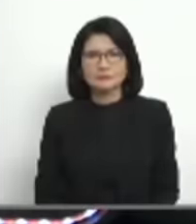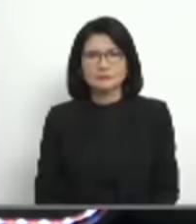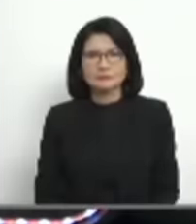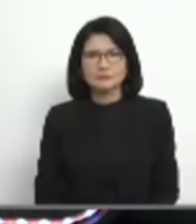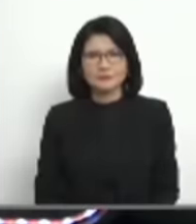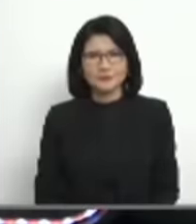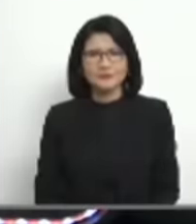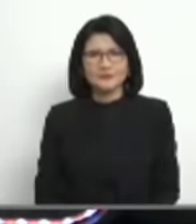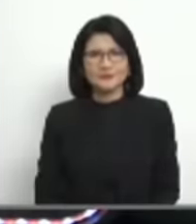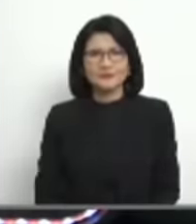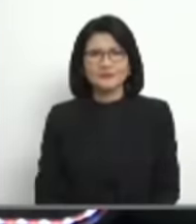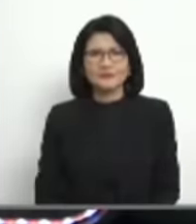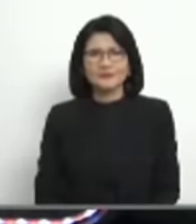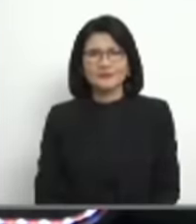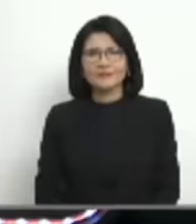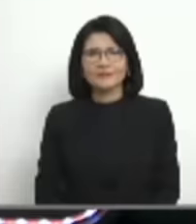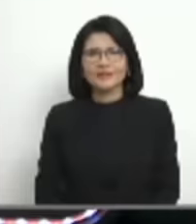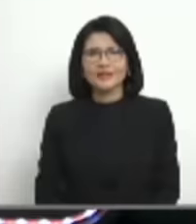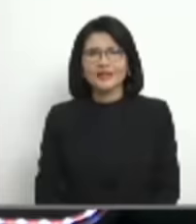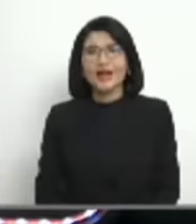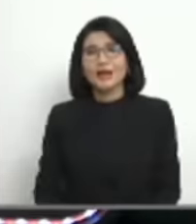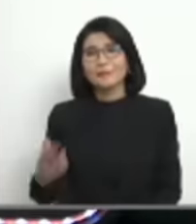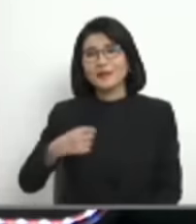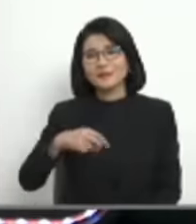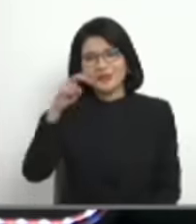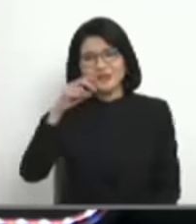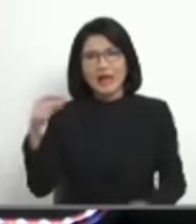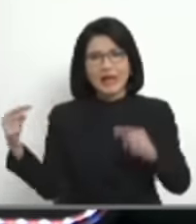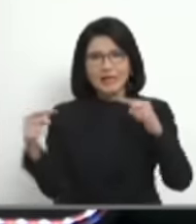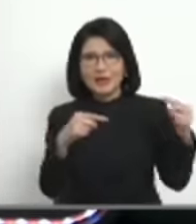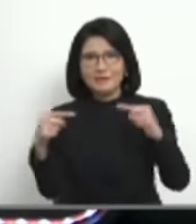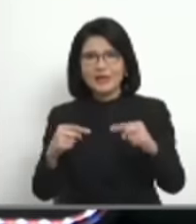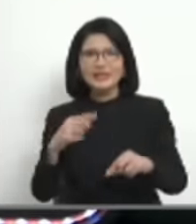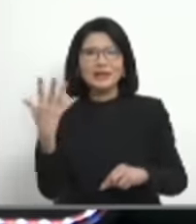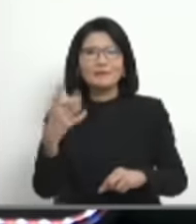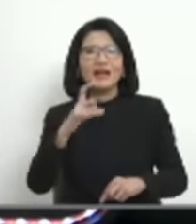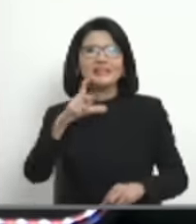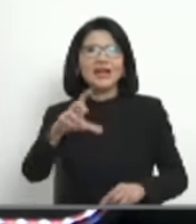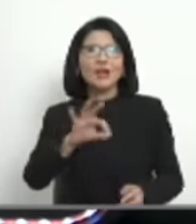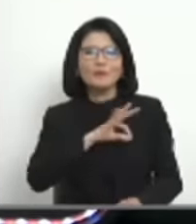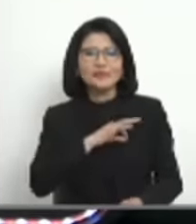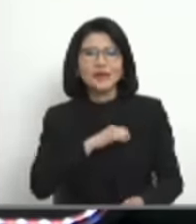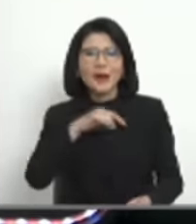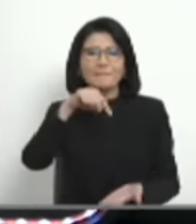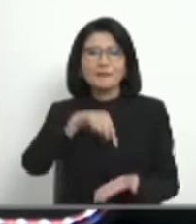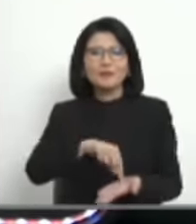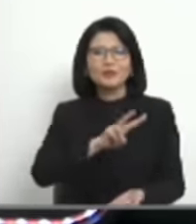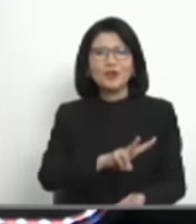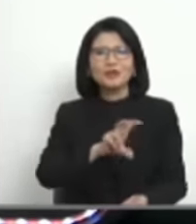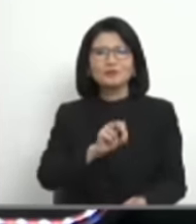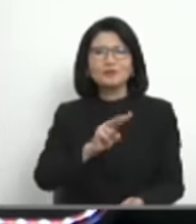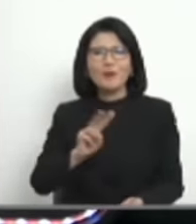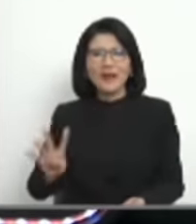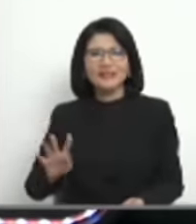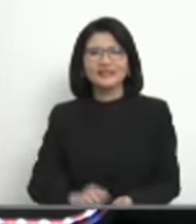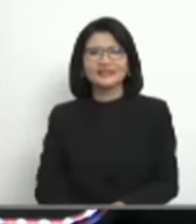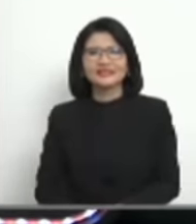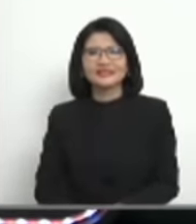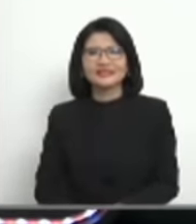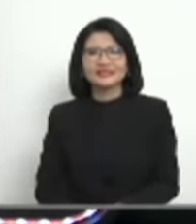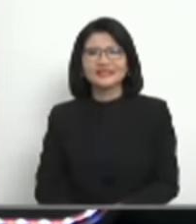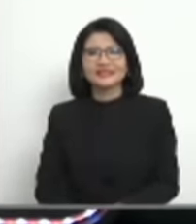merekat Ya pemirsa anda kembali menyaksikan debat kelima calon presiden Pemilu tahun 2024 dan